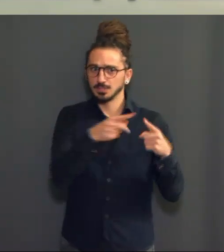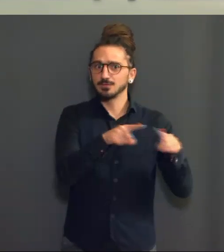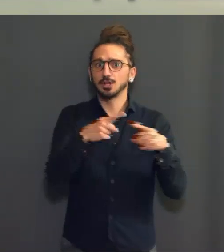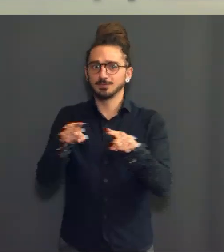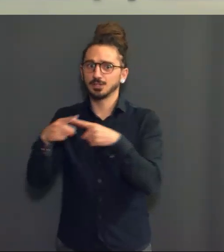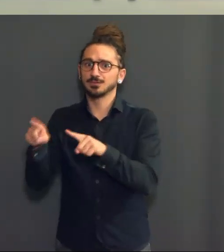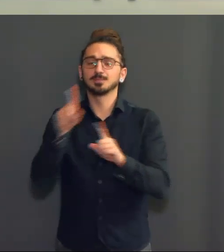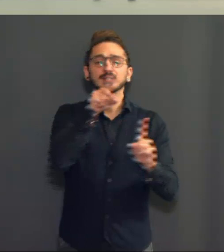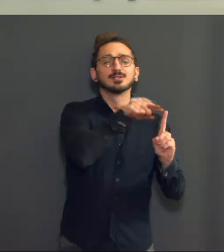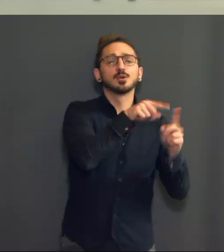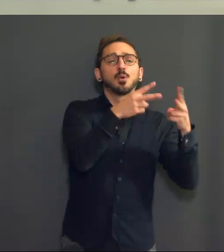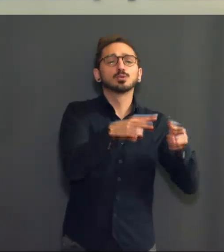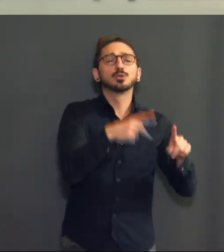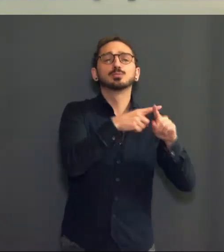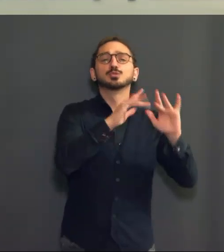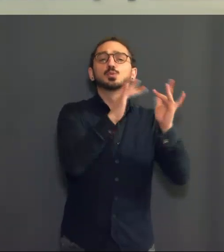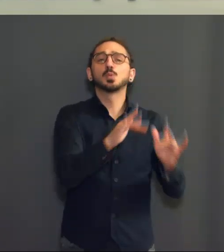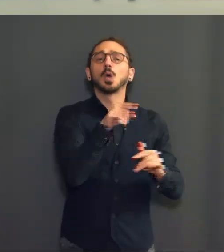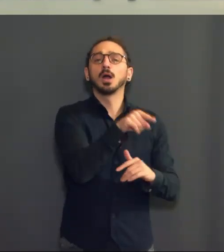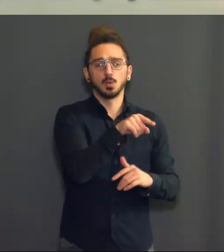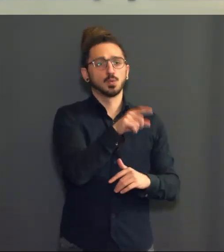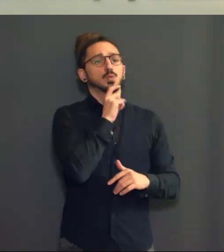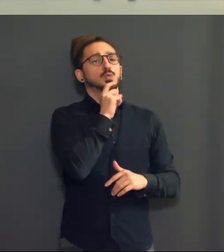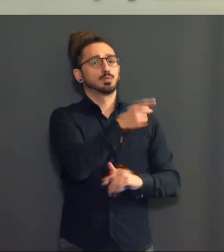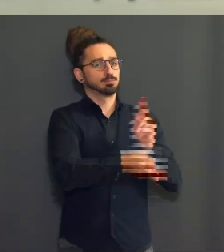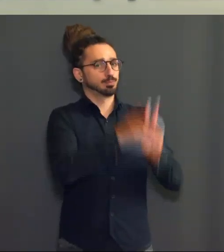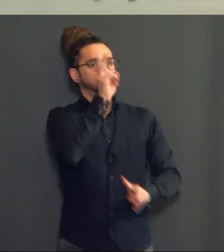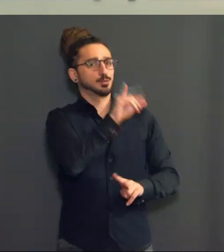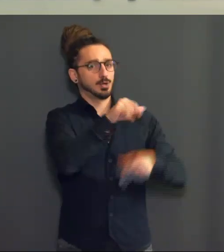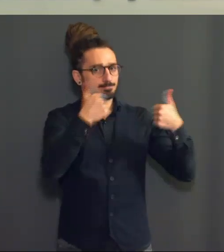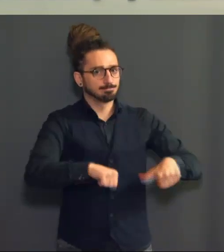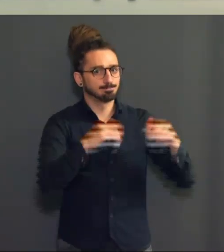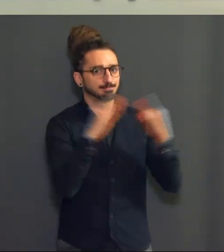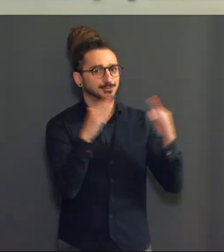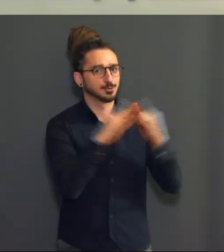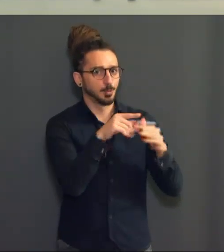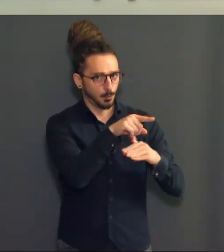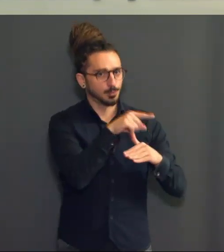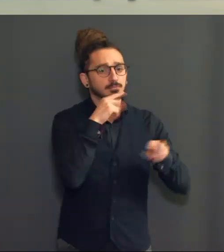mobilité a fortement diminué, ce fut moins le cas pour les vacances de carnaval et ce